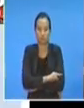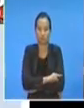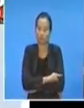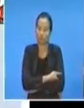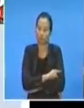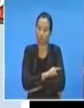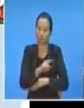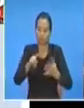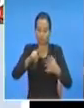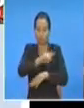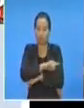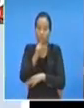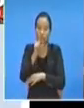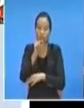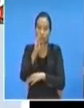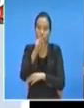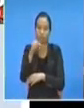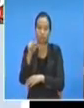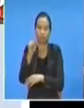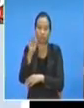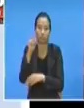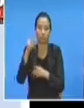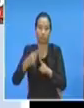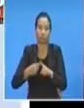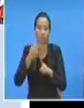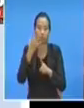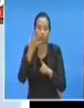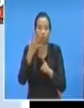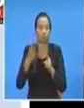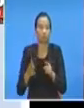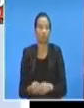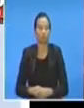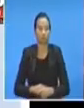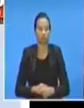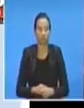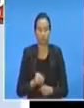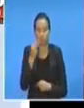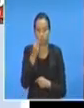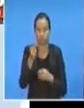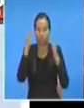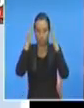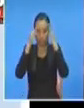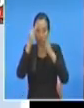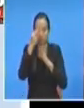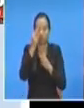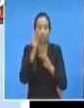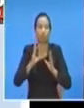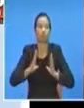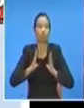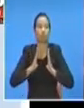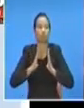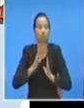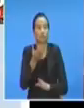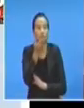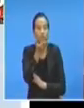ครับ26ถึง28ไปดูที่มาเลเซียขณะนี้ถึงตรงนั้นนะครับผมพักไว้แค่นั้นก่อนทีนี้